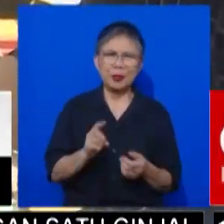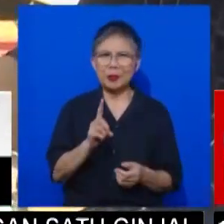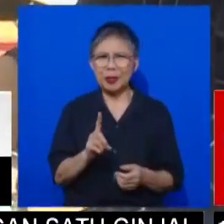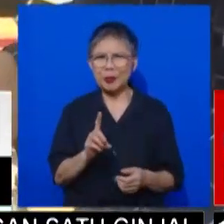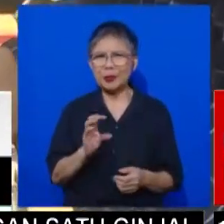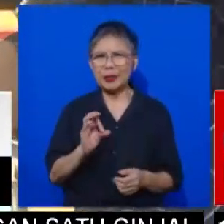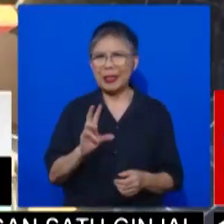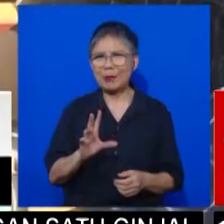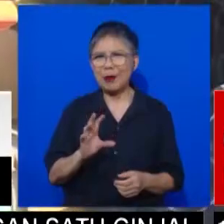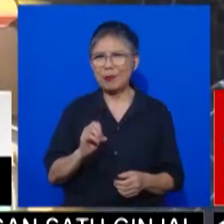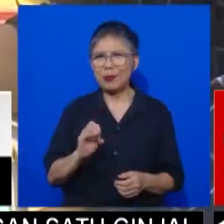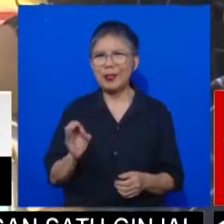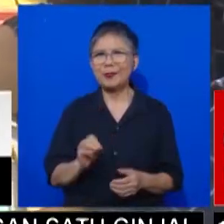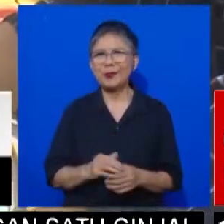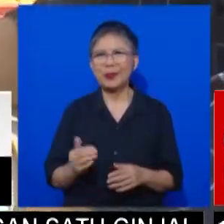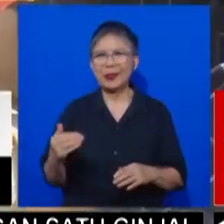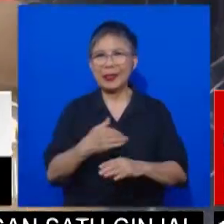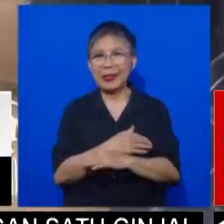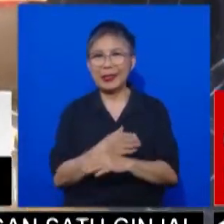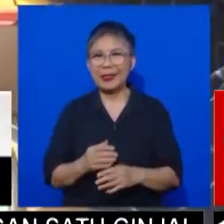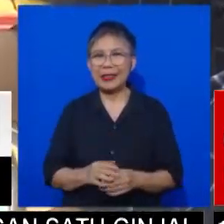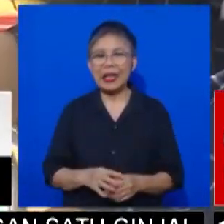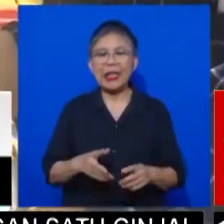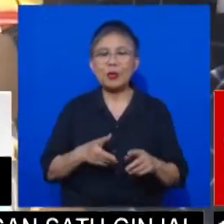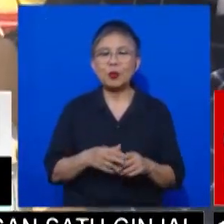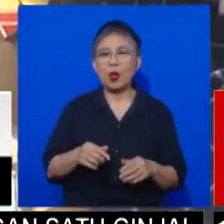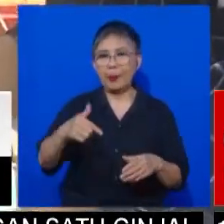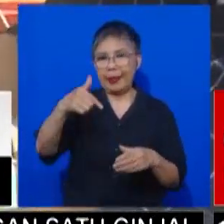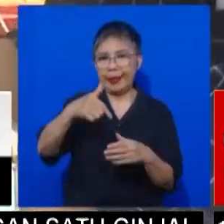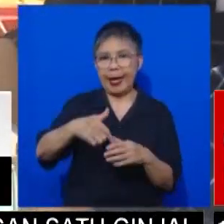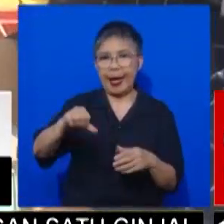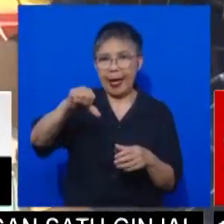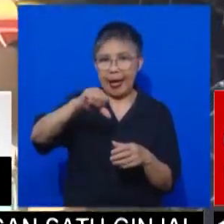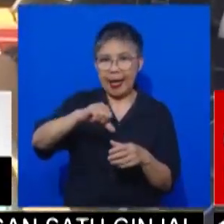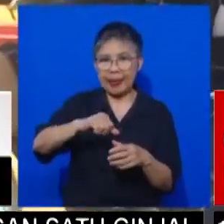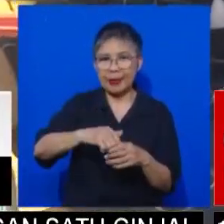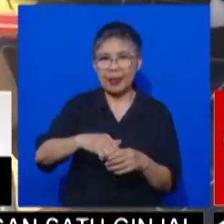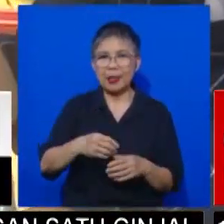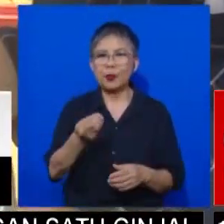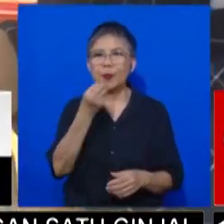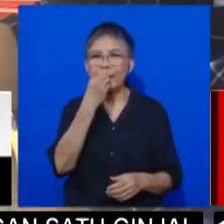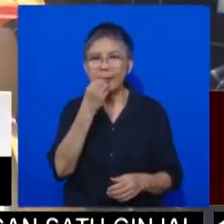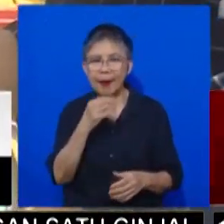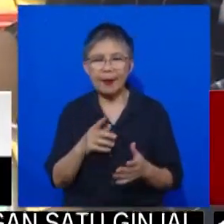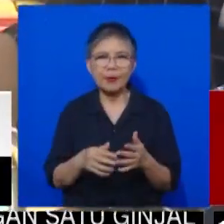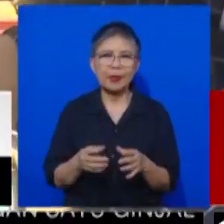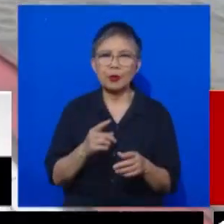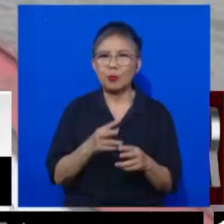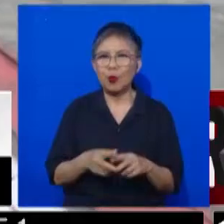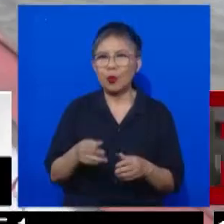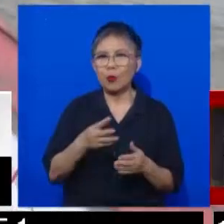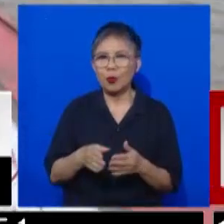baliknya. Karena kan potong minyak, ya untuk belanja makan, situ